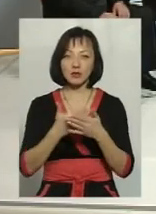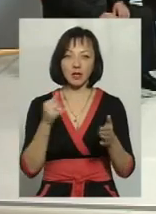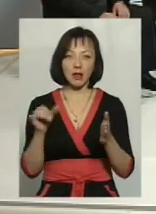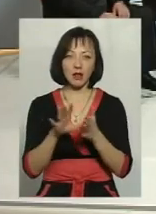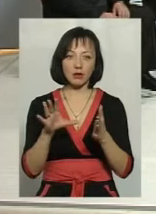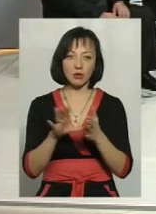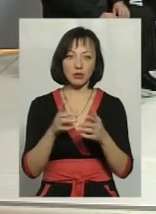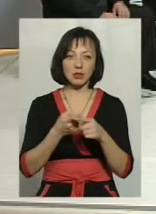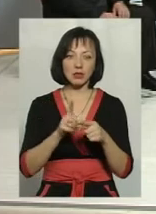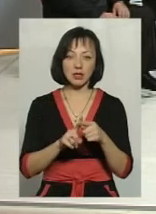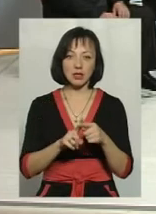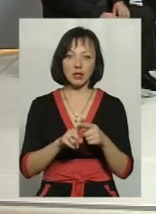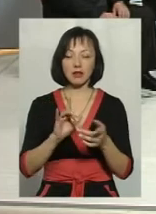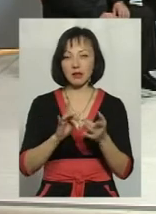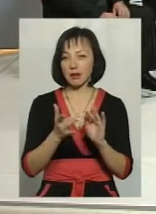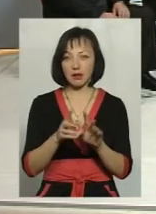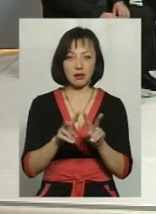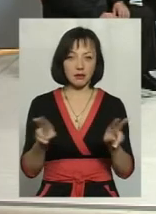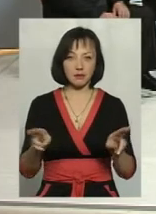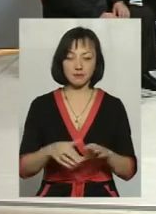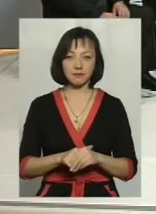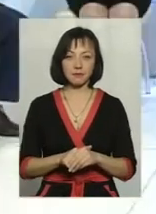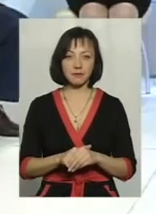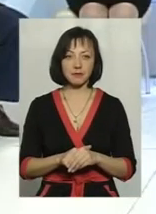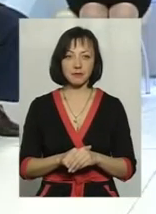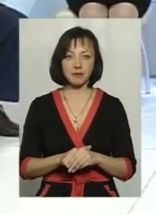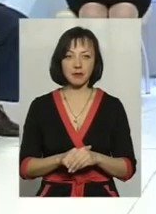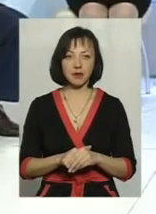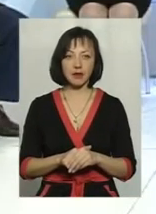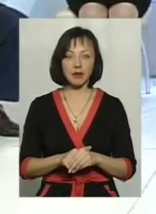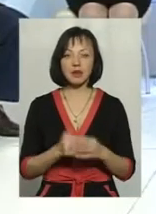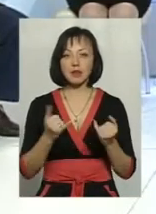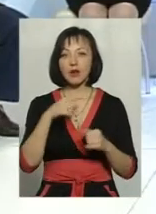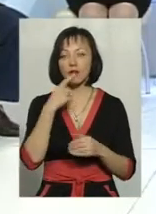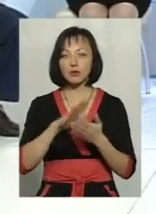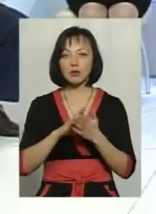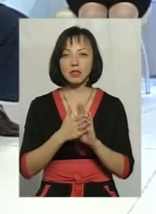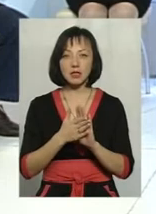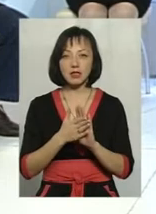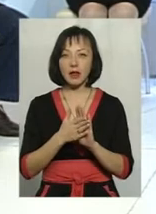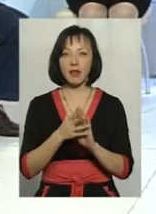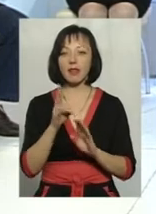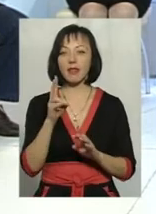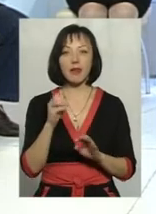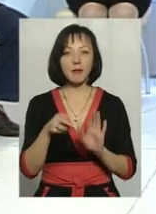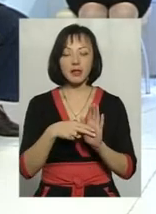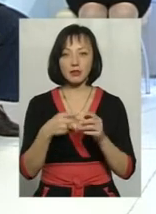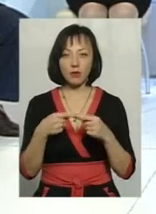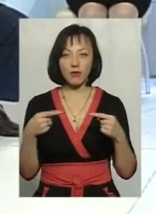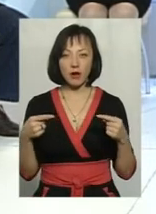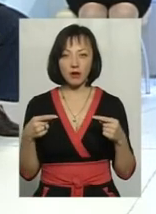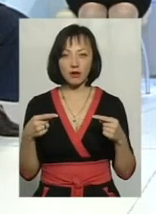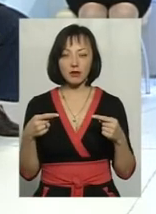електронного, ну це той же самий інтернет. Ну, ми зараз також говоримо з позиції саме не підакцизного товару. А